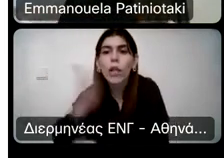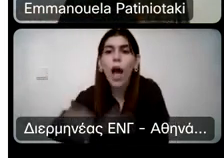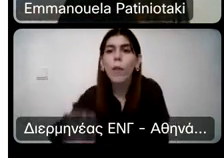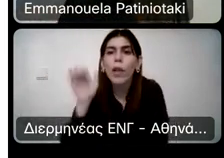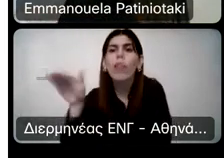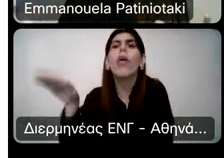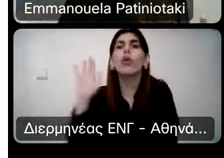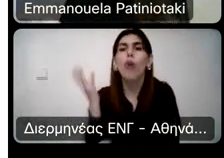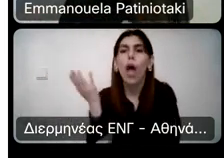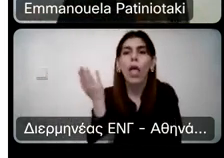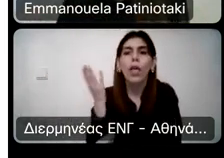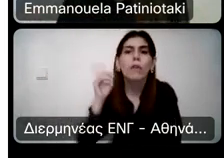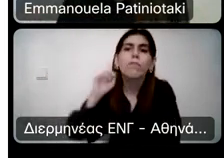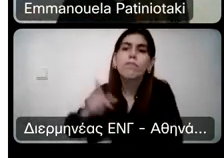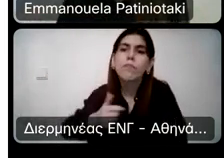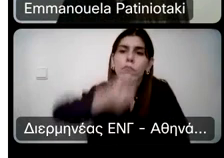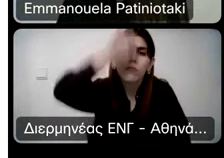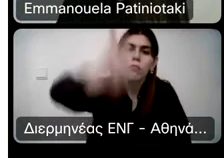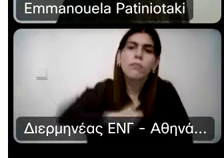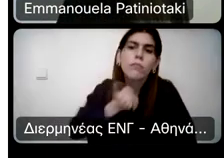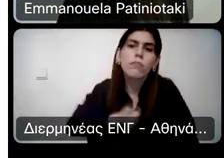διαφορετικών όρων που αφορούν το ίδιο πράγμα.